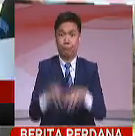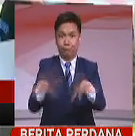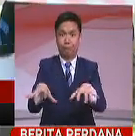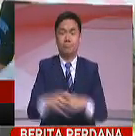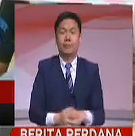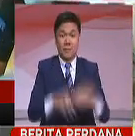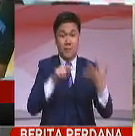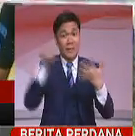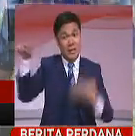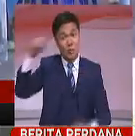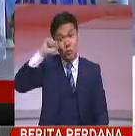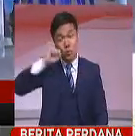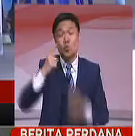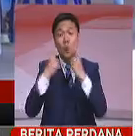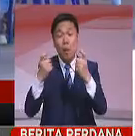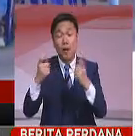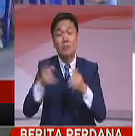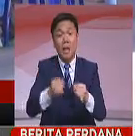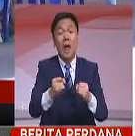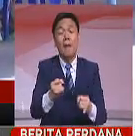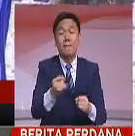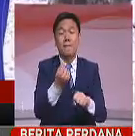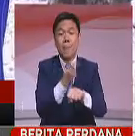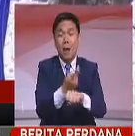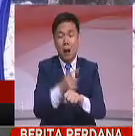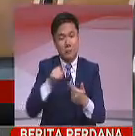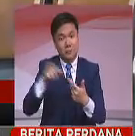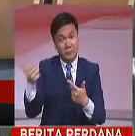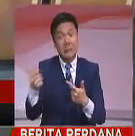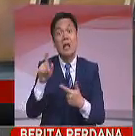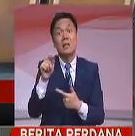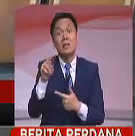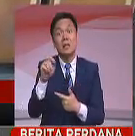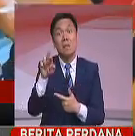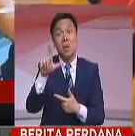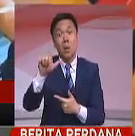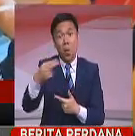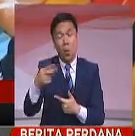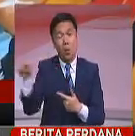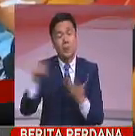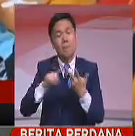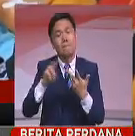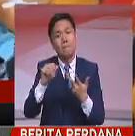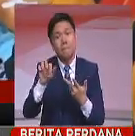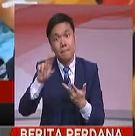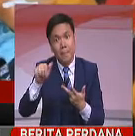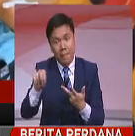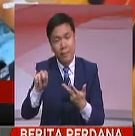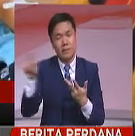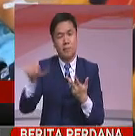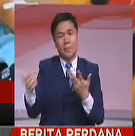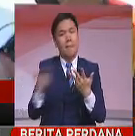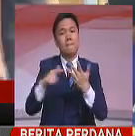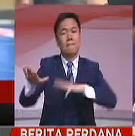Bahru membabitkan kluster Jalan Perak. Kluster Rantau Lada wujud di Temeloh dan Maran, Pahang. Kluster Pantai Peringgit